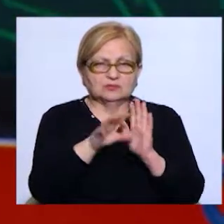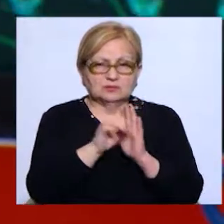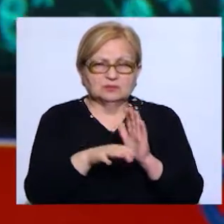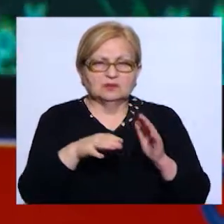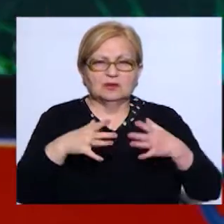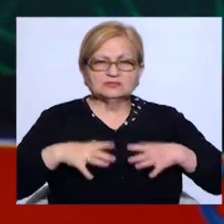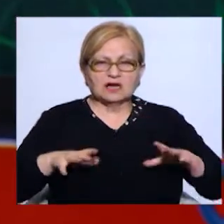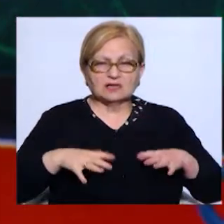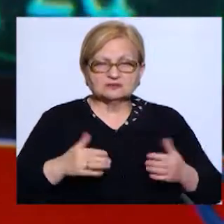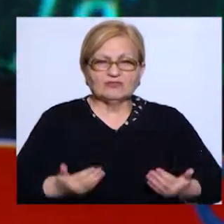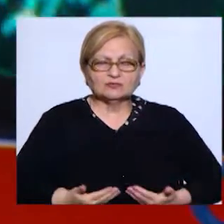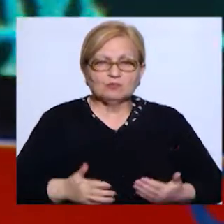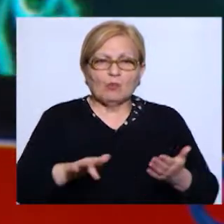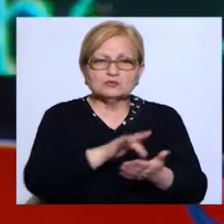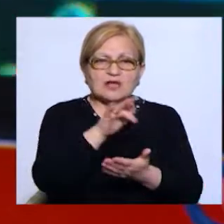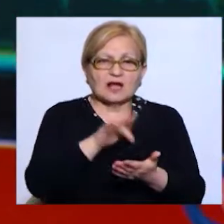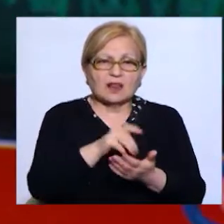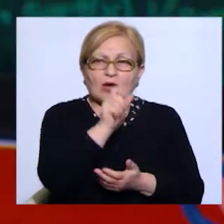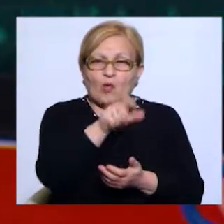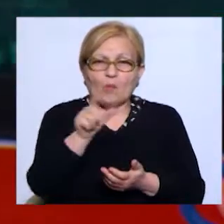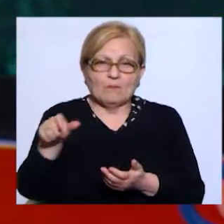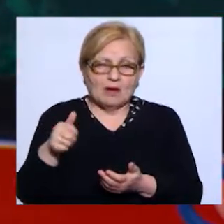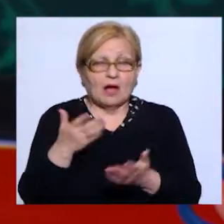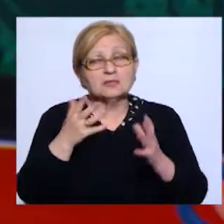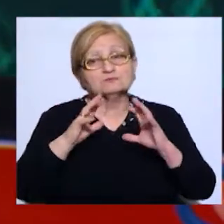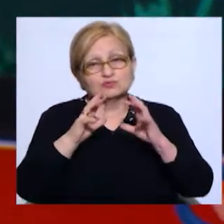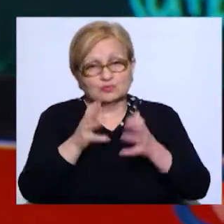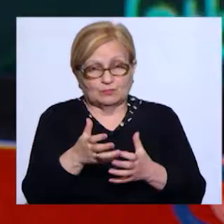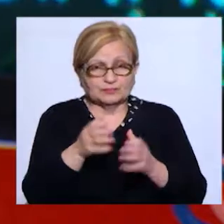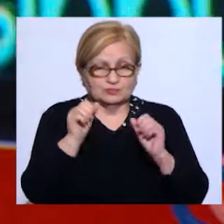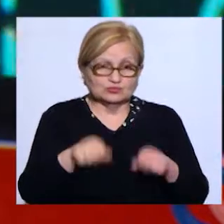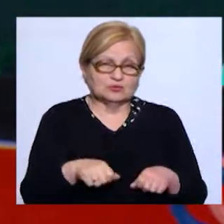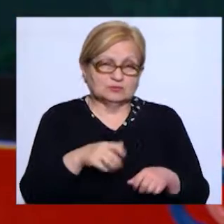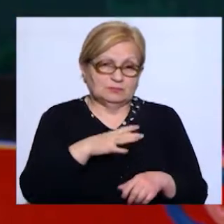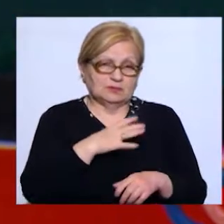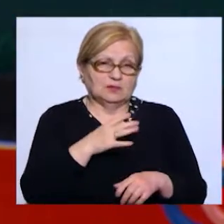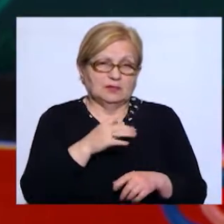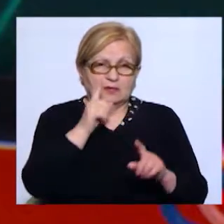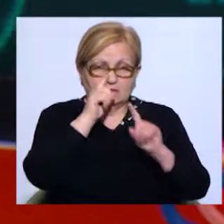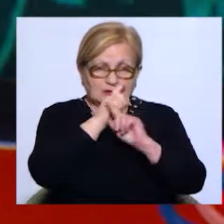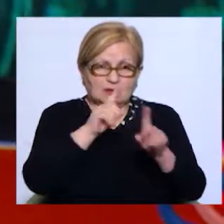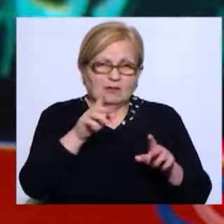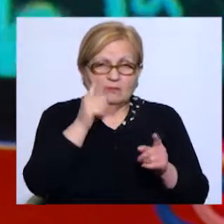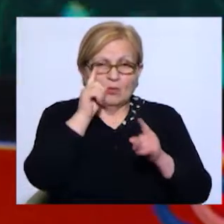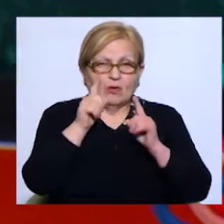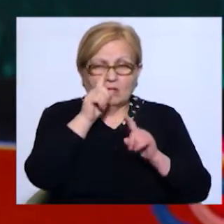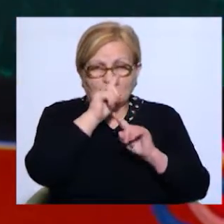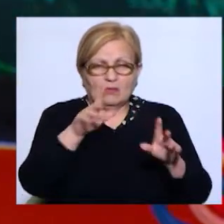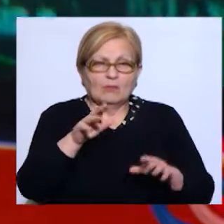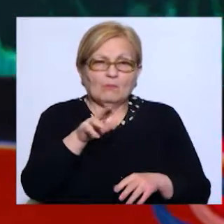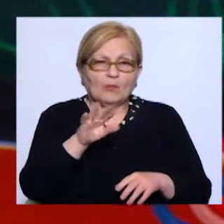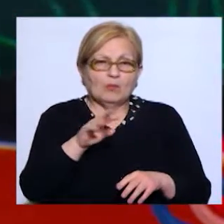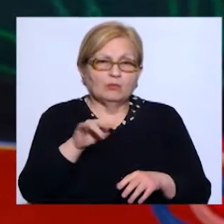ვარ, საქართველოს მოსახლეობა, აი ჩვენი პოპულაცია, ან სოფლიო მოსახლეობა შეიძლება იყოს, ხო, ანუ პოპულაციის. ოღონ აღწერას